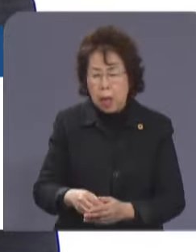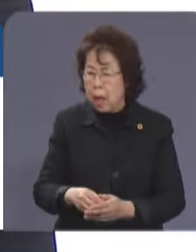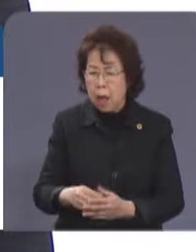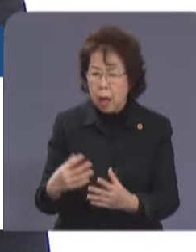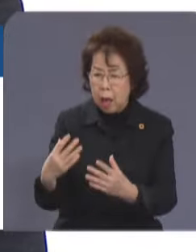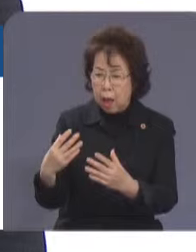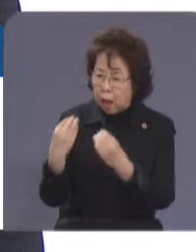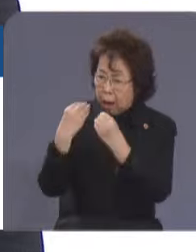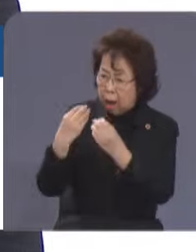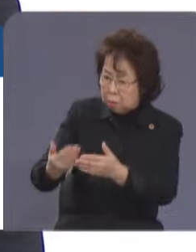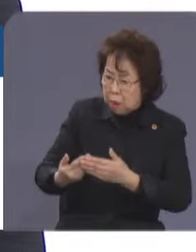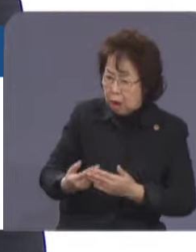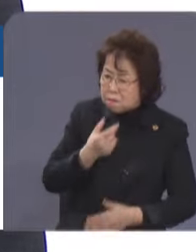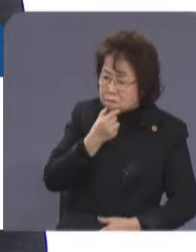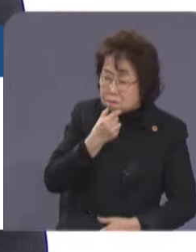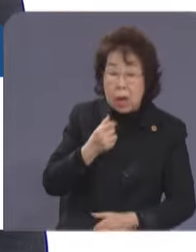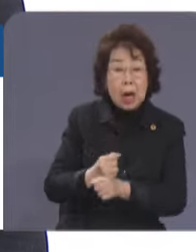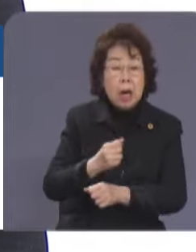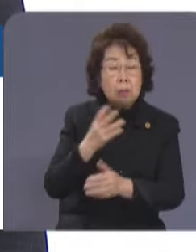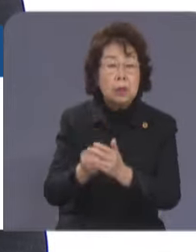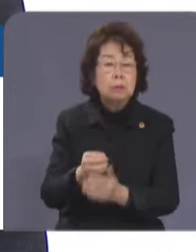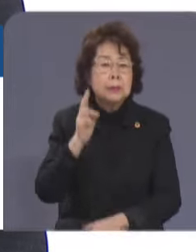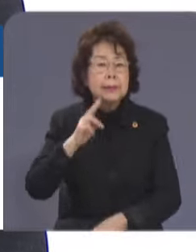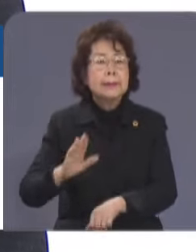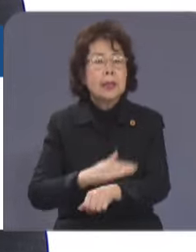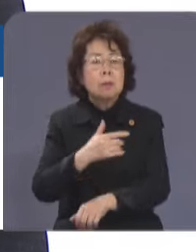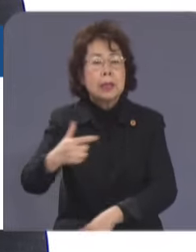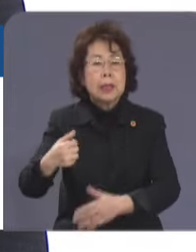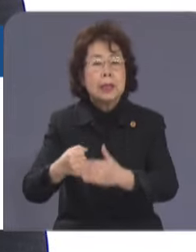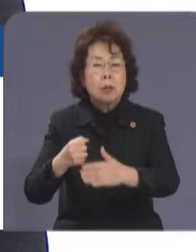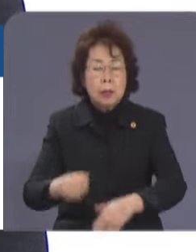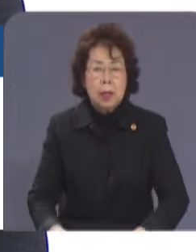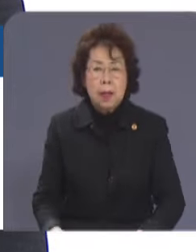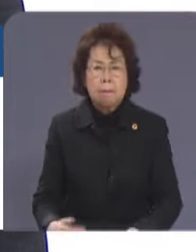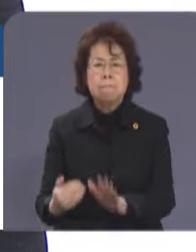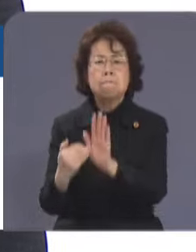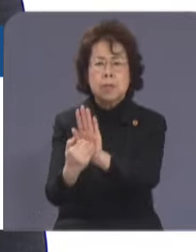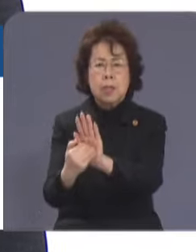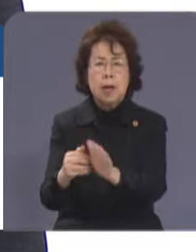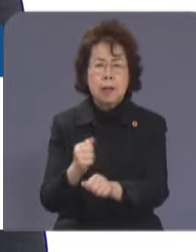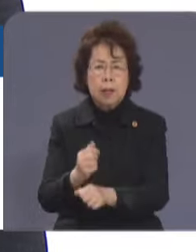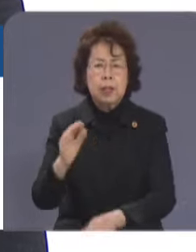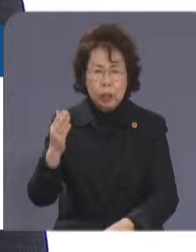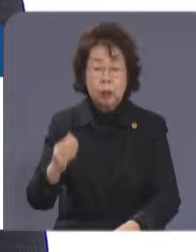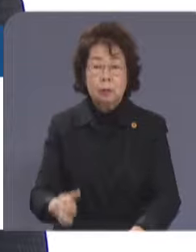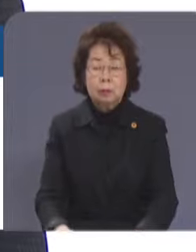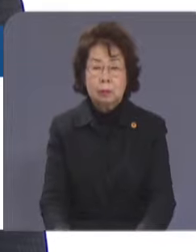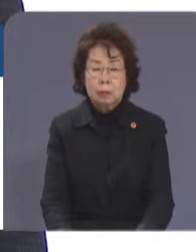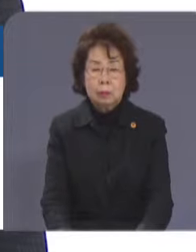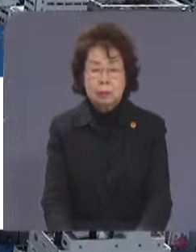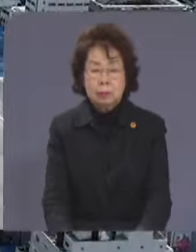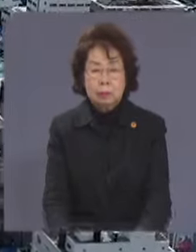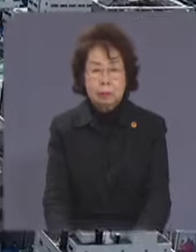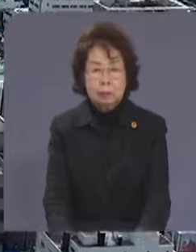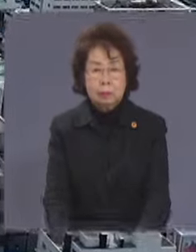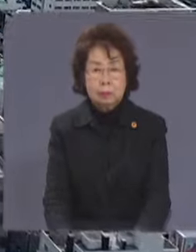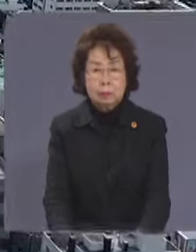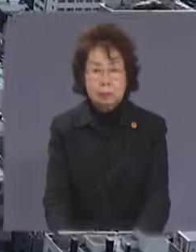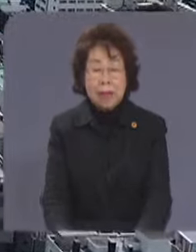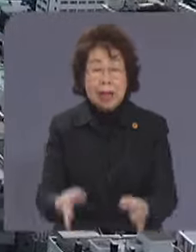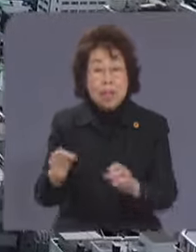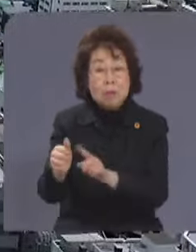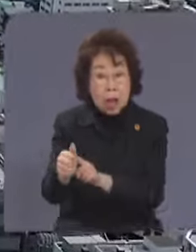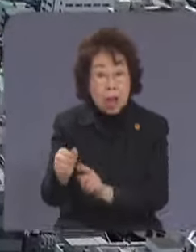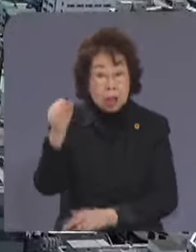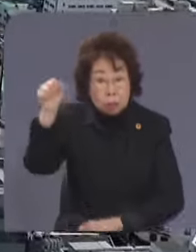없는 이유로 컷오프를 하게 되면 그건 잘못된 일이라고 생각을 하고 거기에 대해서 저항을 할 수밖에 없는 겁니다. 김 전